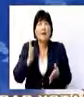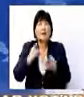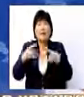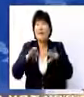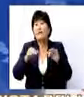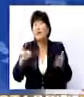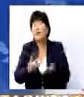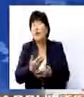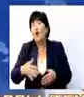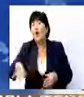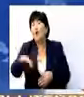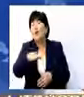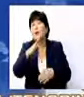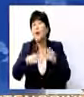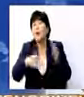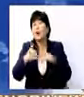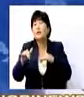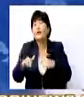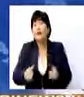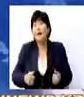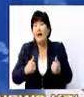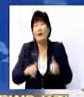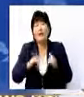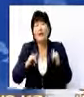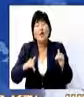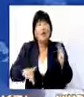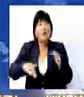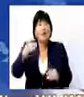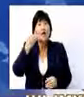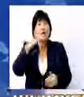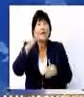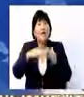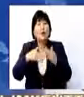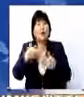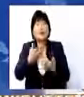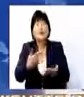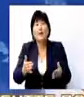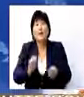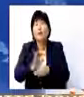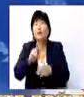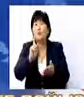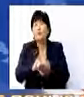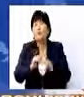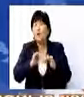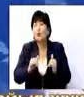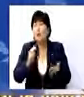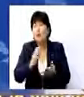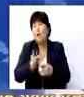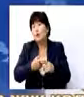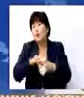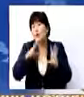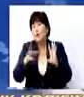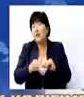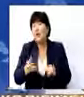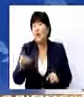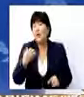Телеэфирде жаңалықтар. Өңірімізде құрылыс индустриясы қарқында дамыған сайын жоғары сапалы құрылыс материалдарын өндіру міндеті де күшейе түсуде. Соның